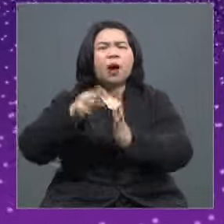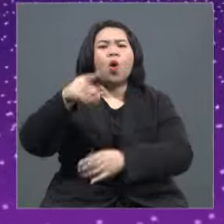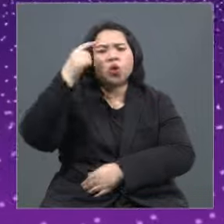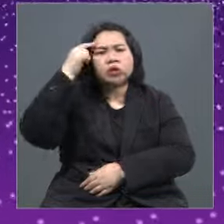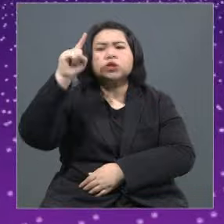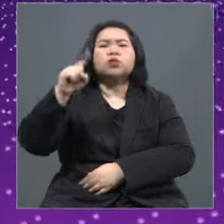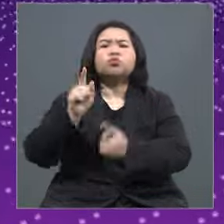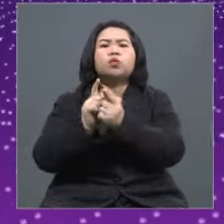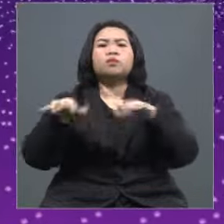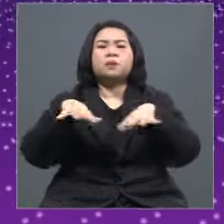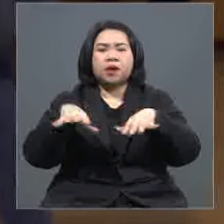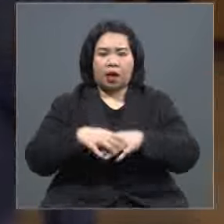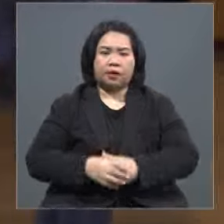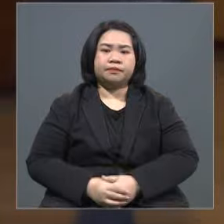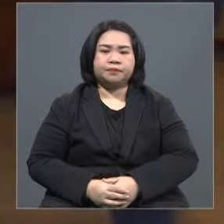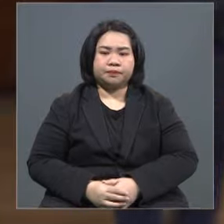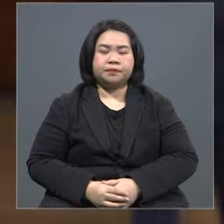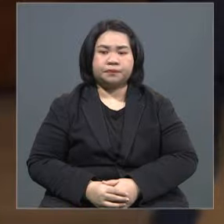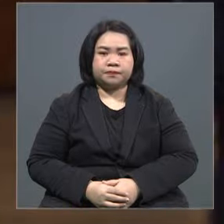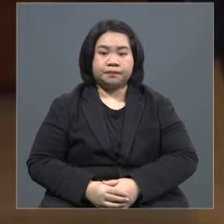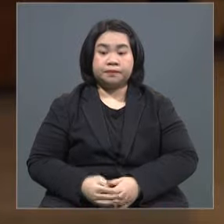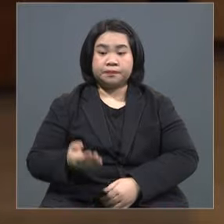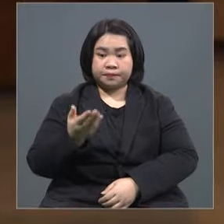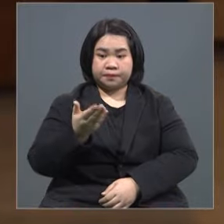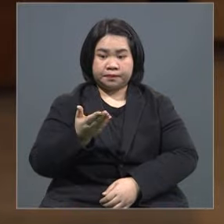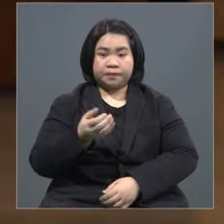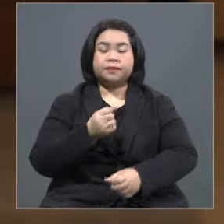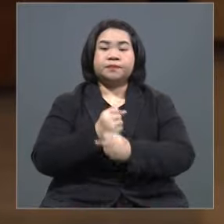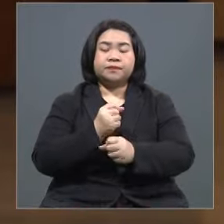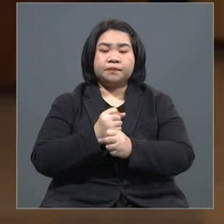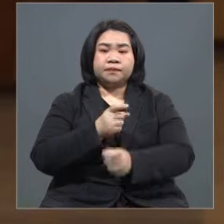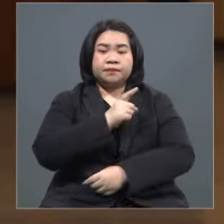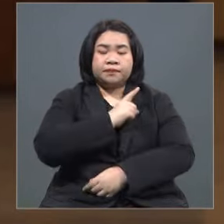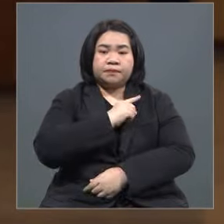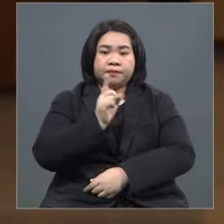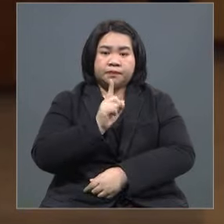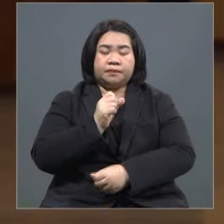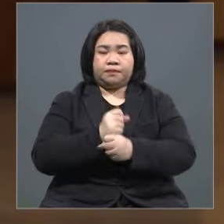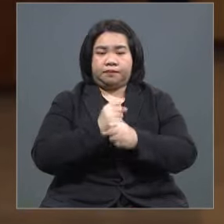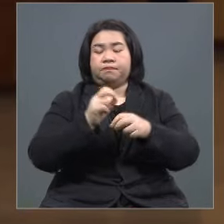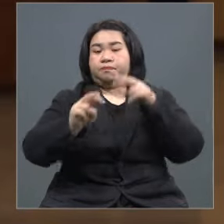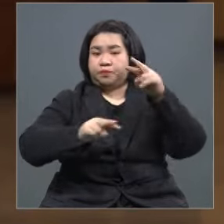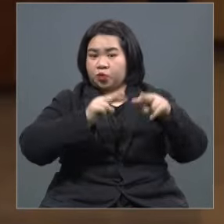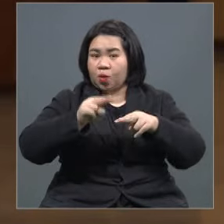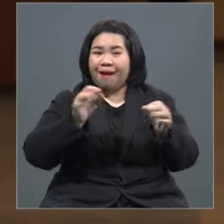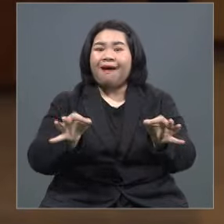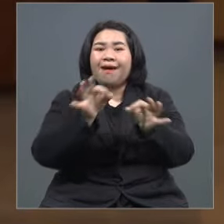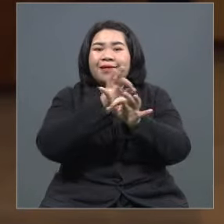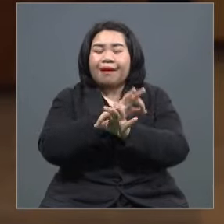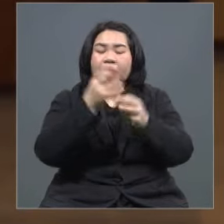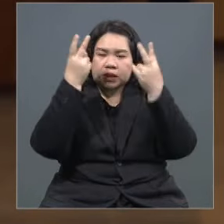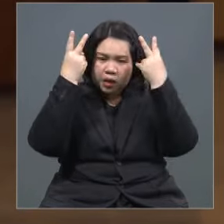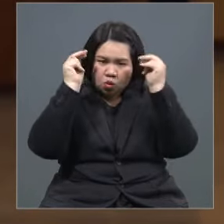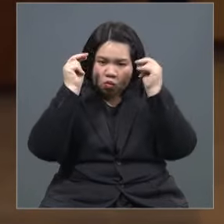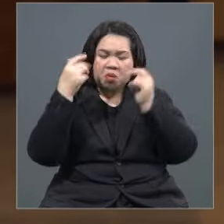อ่ะเขาบอกอย่างนี้นะครับคือคุณภูมิธรรมเวชยชัยรักษาการนายกรัฐมนตรีให้สัมภาษณ์นะ